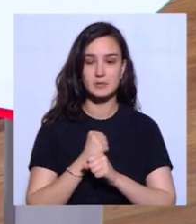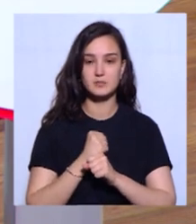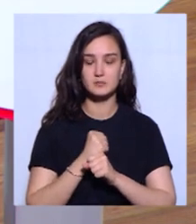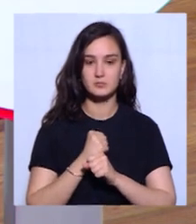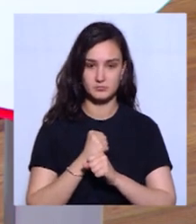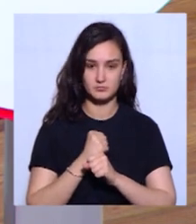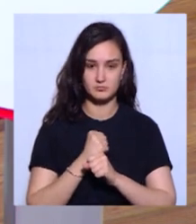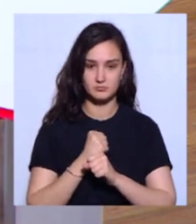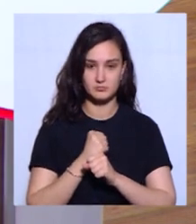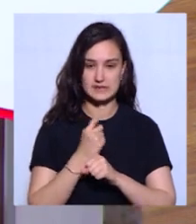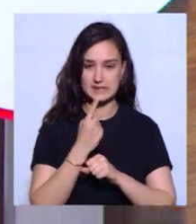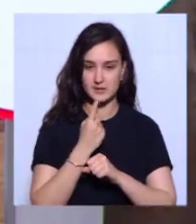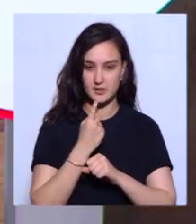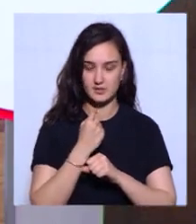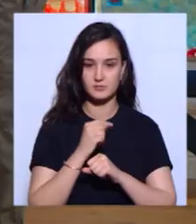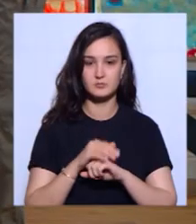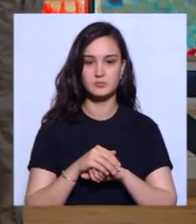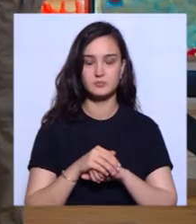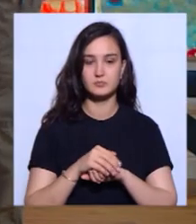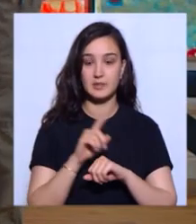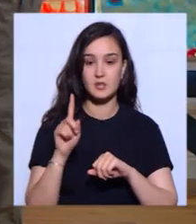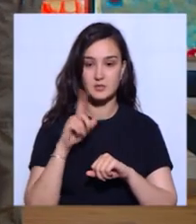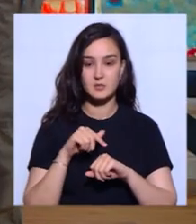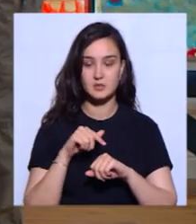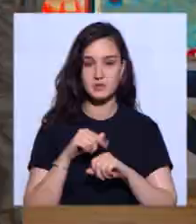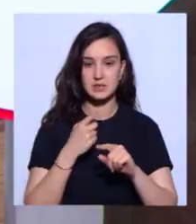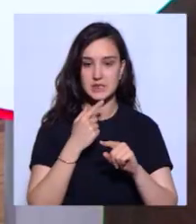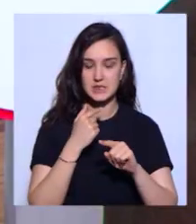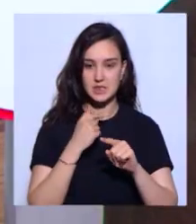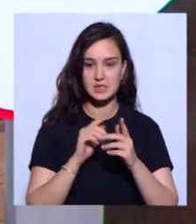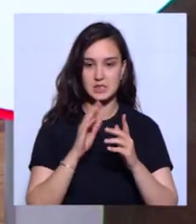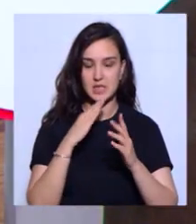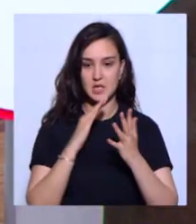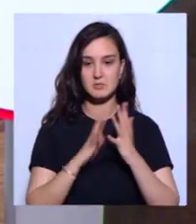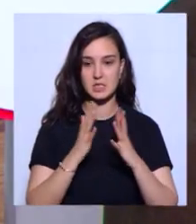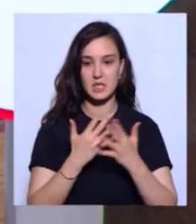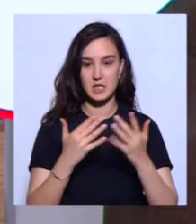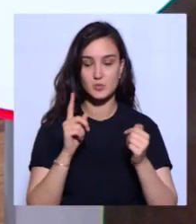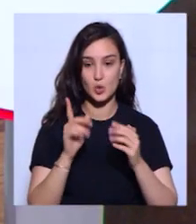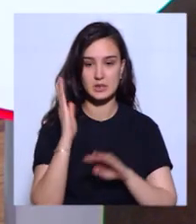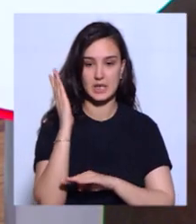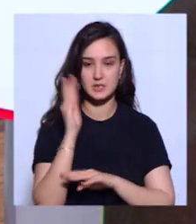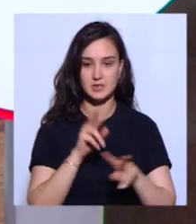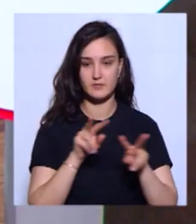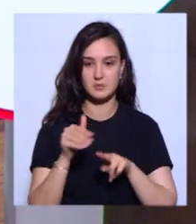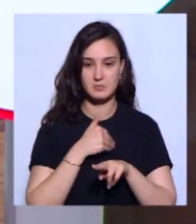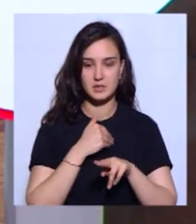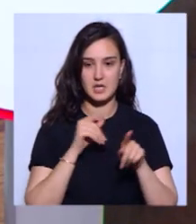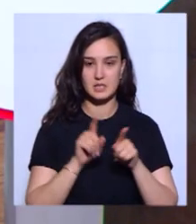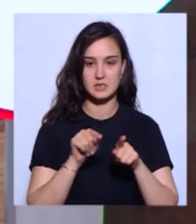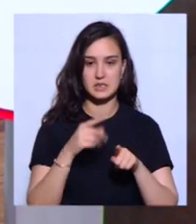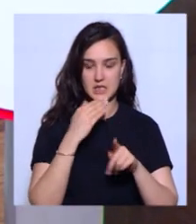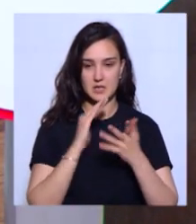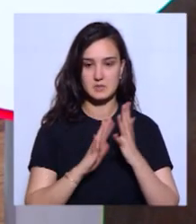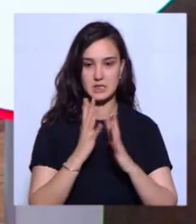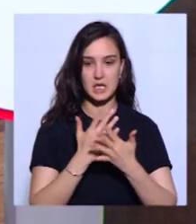წითელ, რას იცით? აი აქ წყალმცენარეებს, ოღონდ ცოტა ხესავით მინდა, რომ ესეთი წყალმცენარეები იყოს, ცოტა